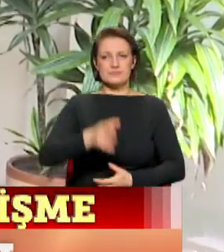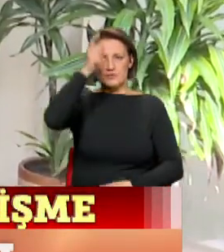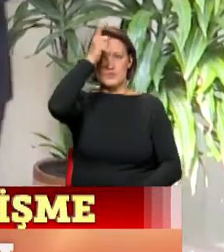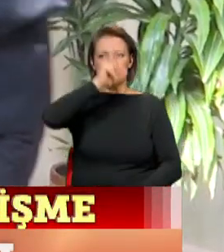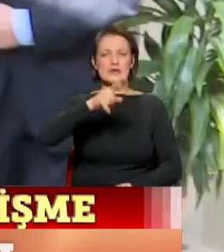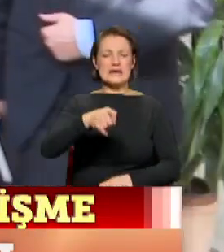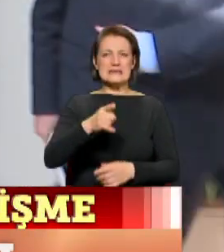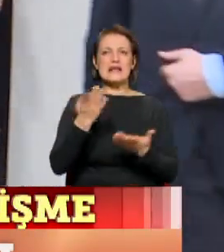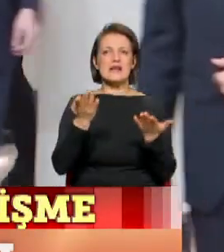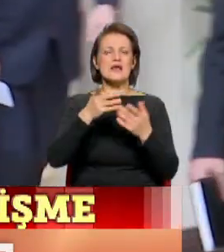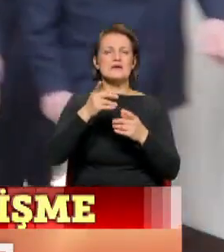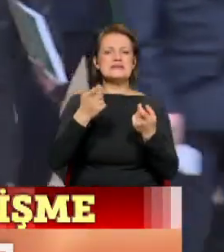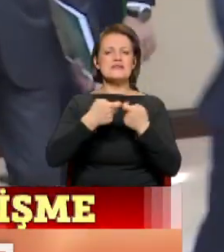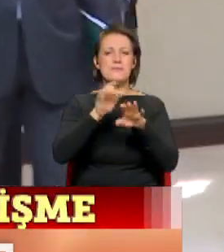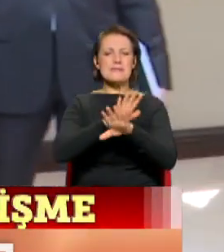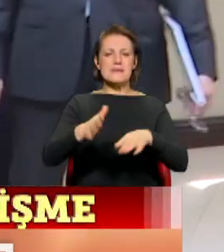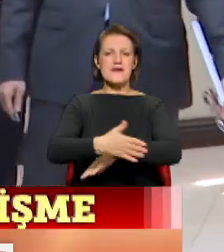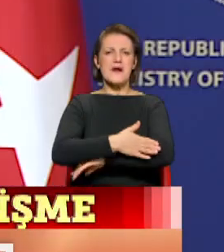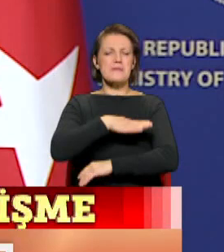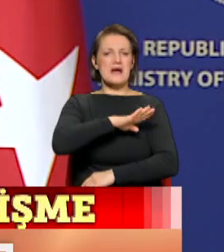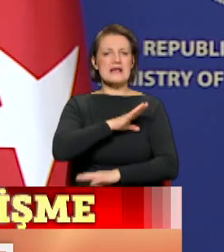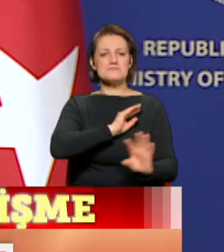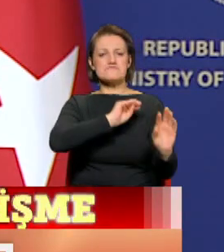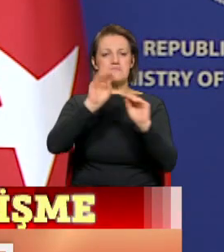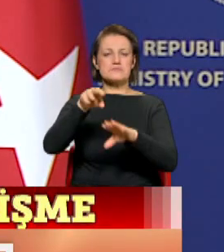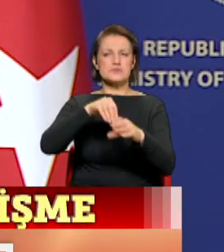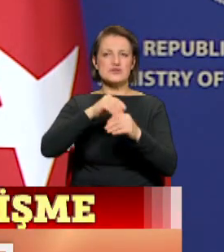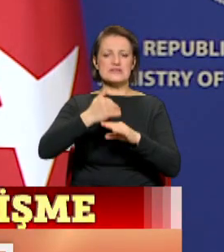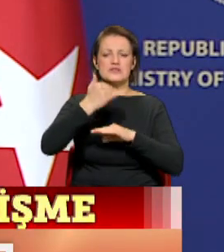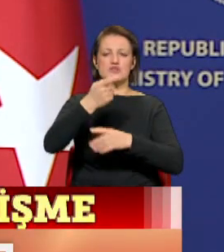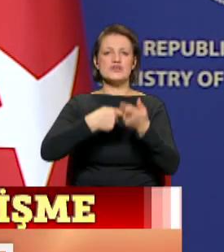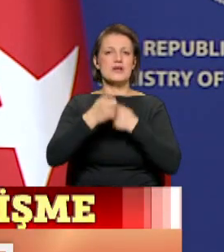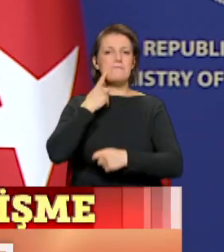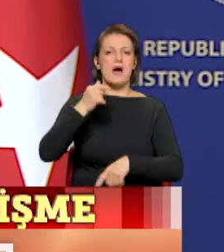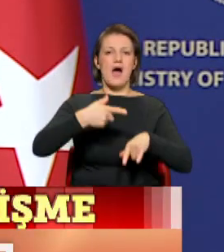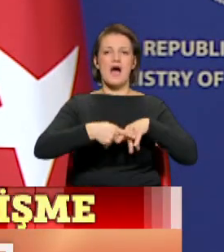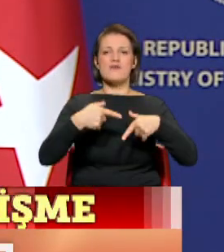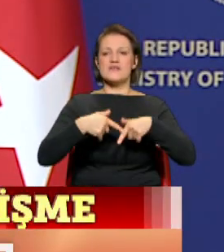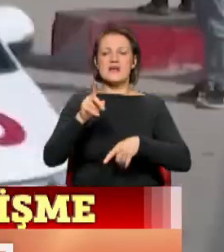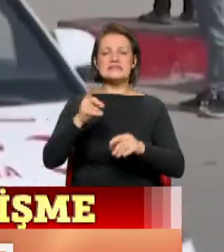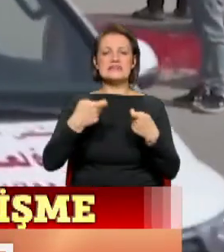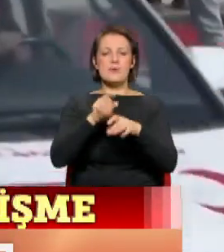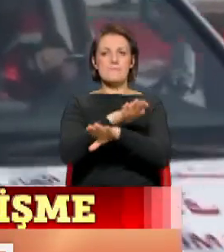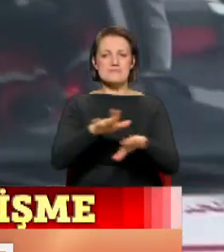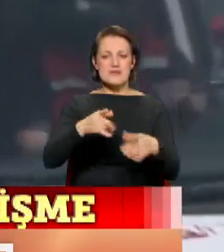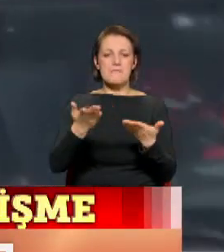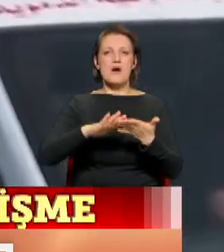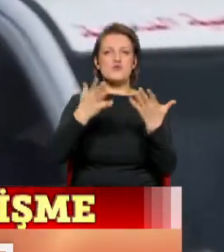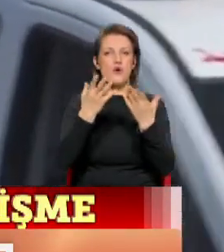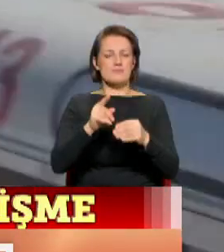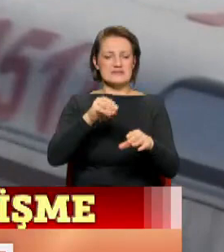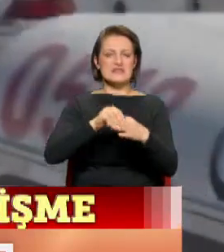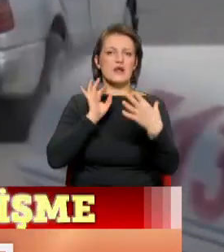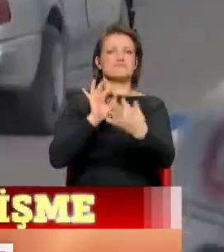Türkiye'de ateşkesin kalıcı olması yardımların Gazze'ye ulaşması için devrede. Dışişleri Bakanı Hakan Fidan, savaşın sona ermesi barışın sağlanmasına